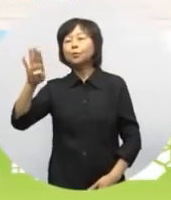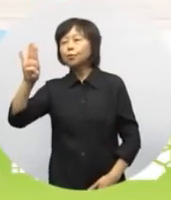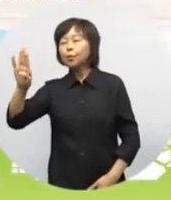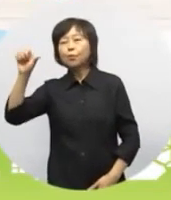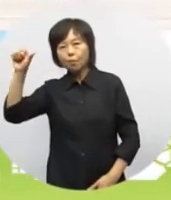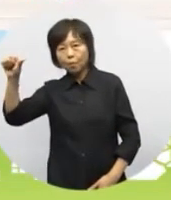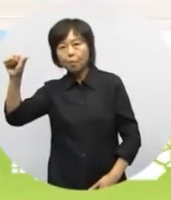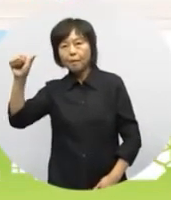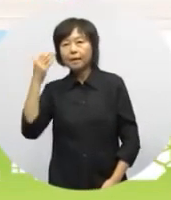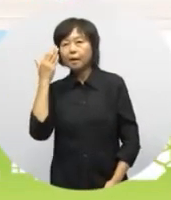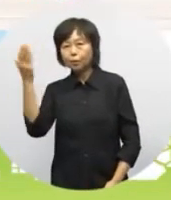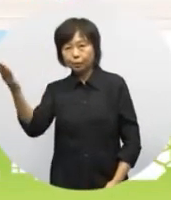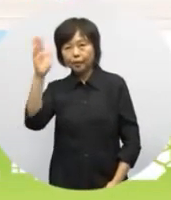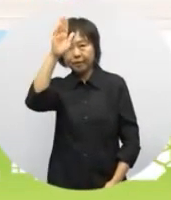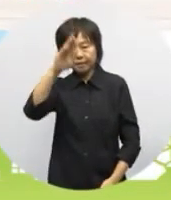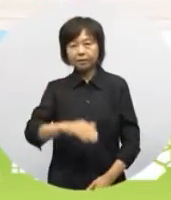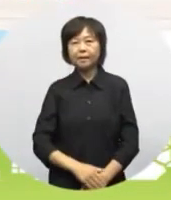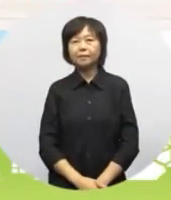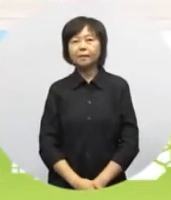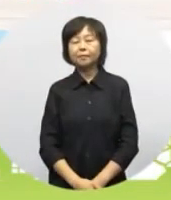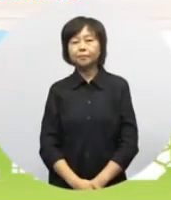859945までお問い合わせください。